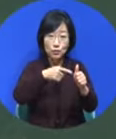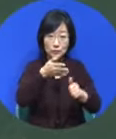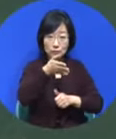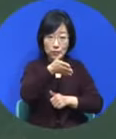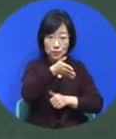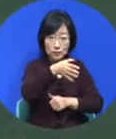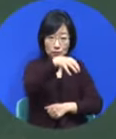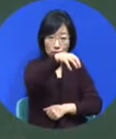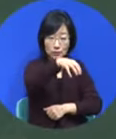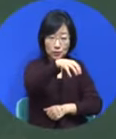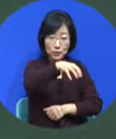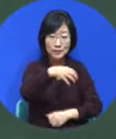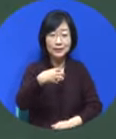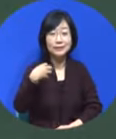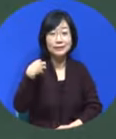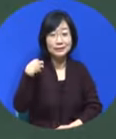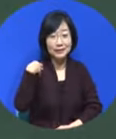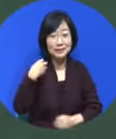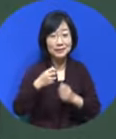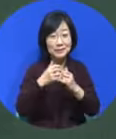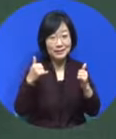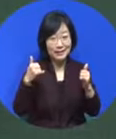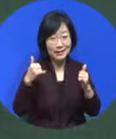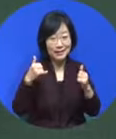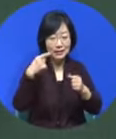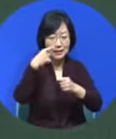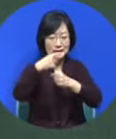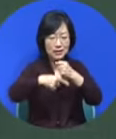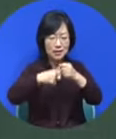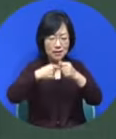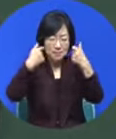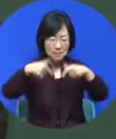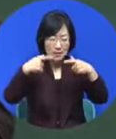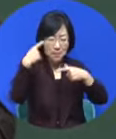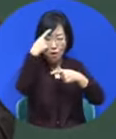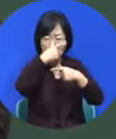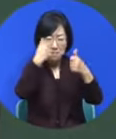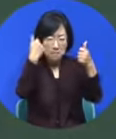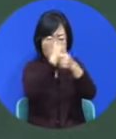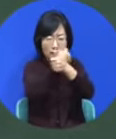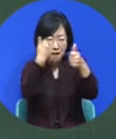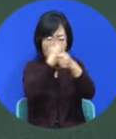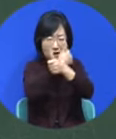책임자들은 매년 바꾸는 거는 조금라고 생각이